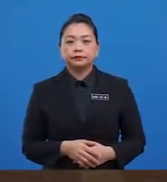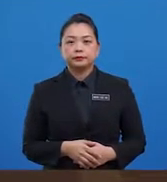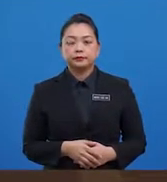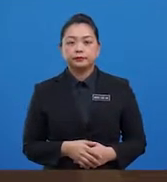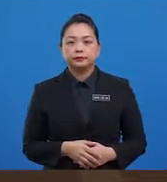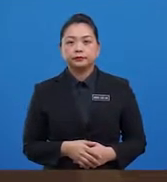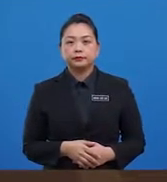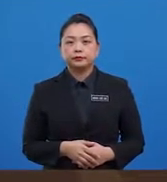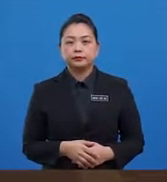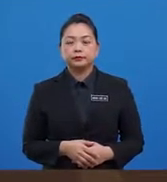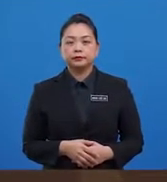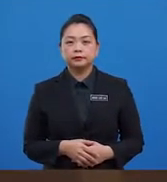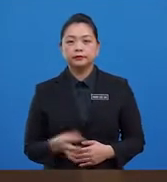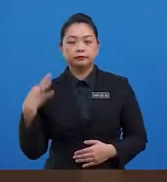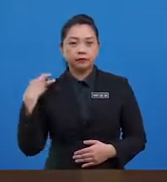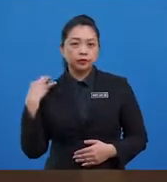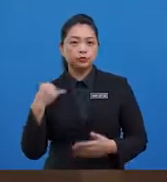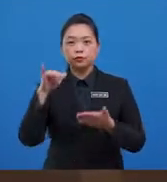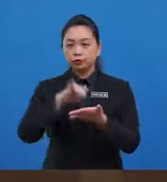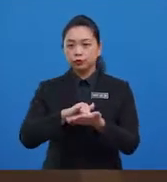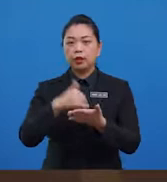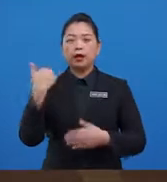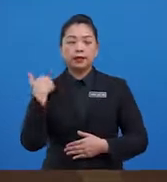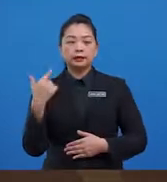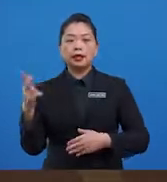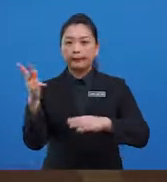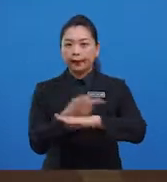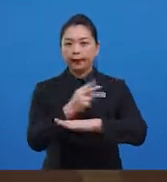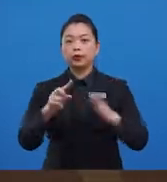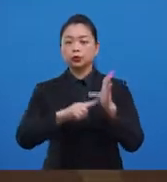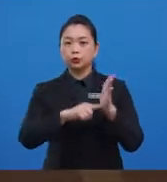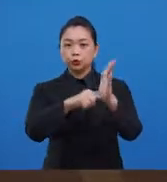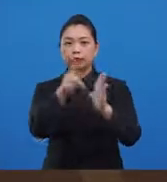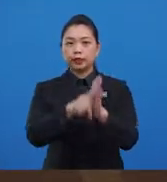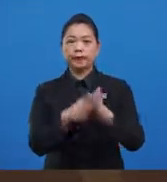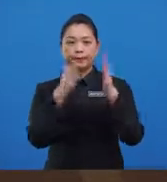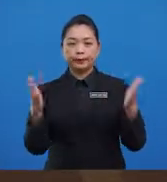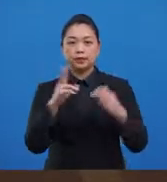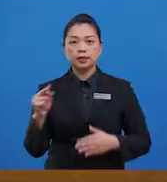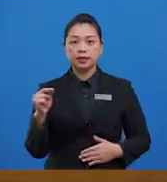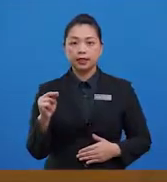Meskit juga merupakan pakaian yang menunjukkan kebesaran diraja.